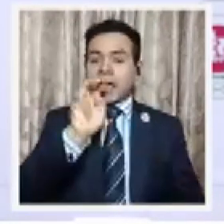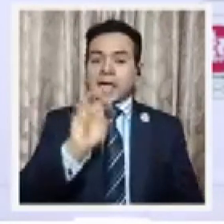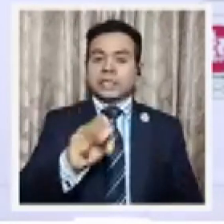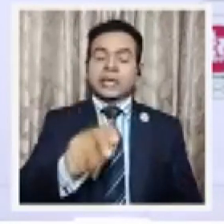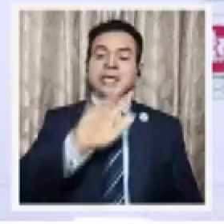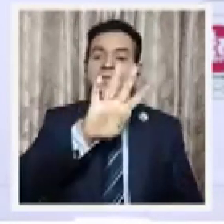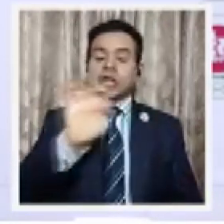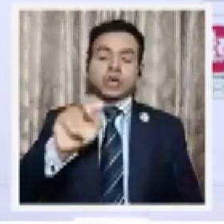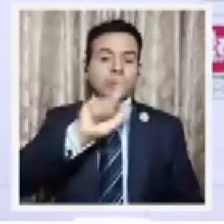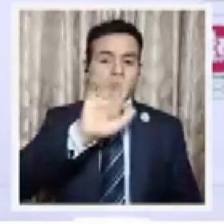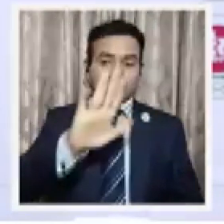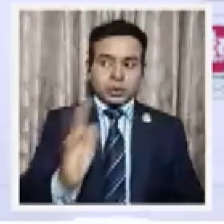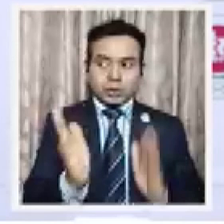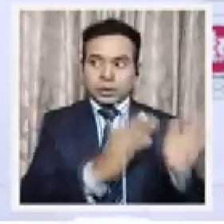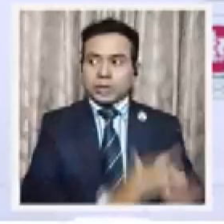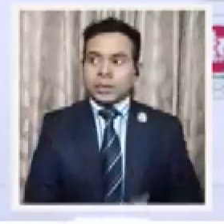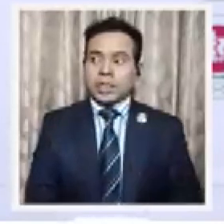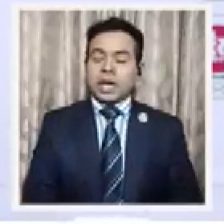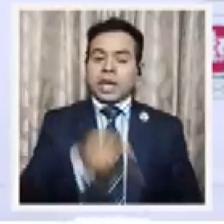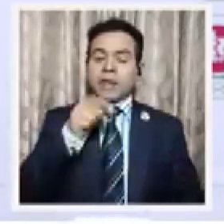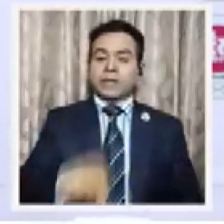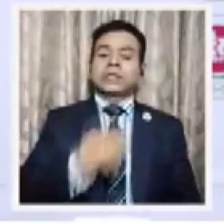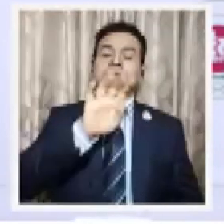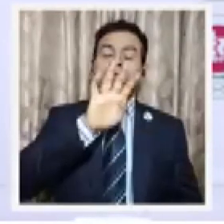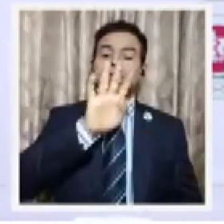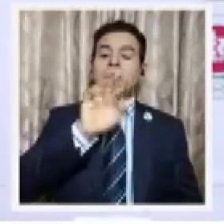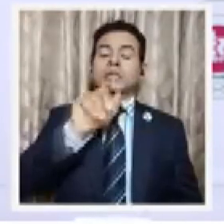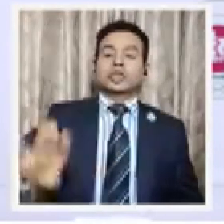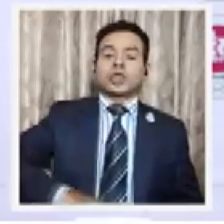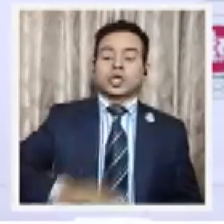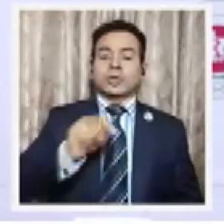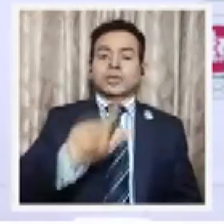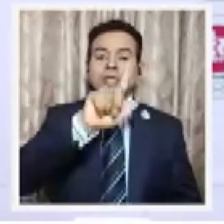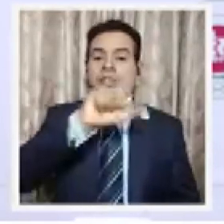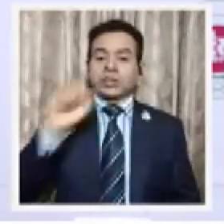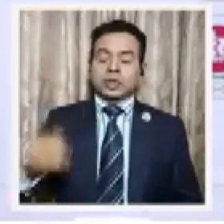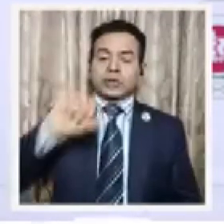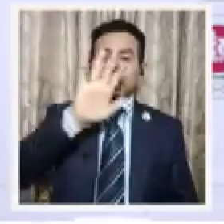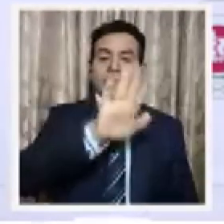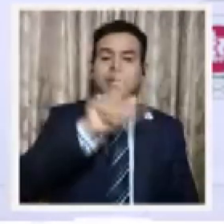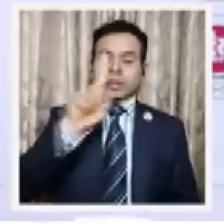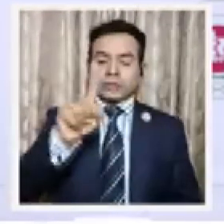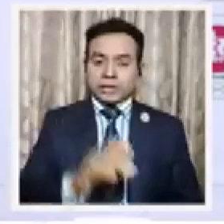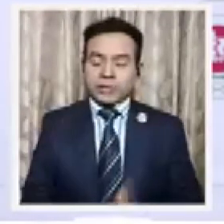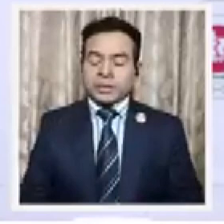এ পর্যন্ত বিভাগ ভিত্তিক মৃতের সংখ্যা এবং শতকরা হার, ঢাকা বিভাগ 1,475 জন